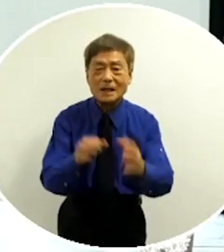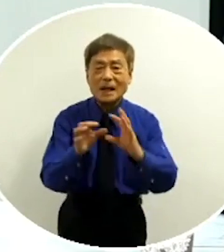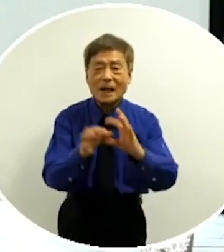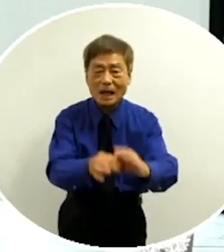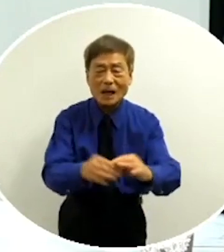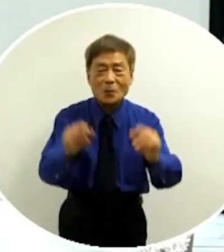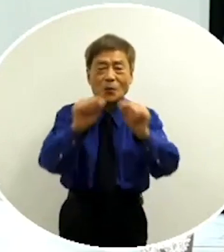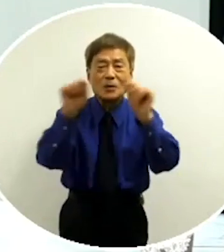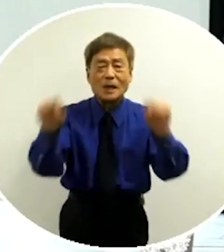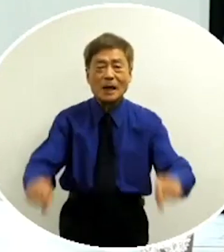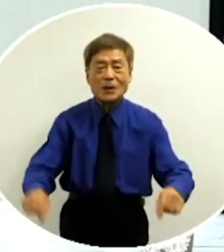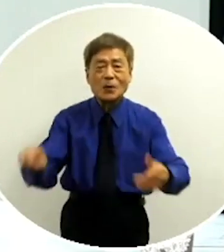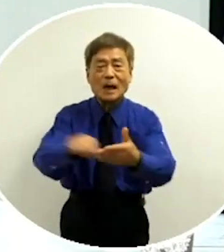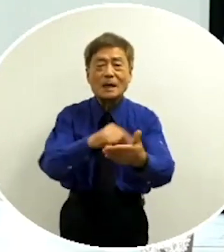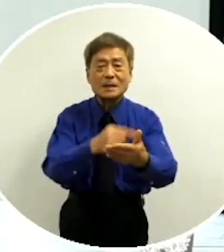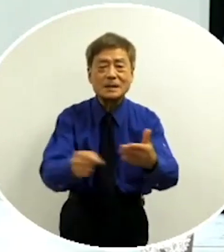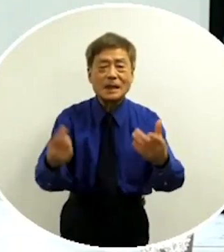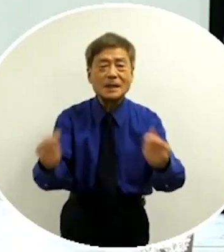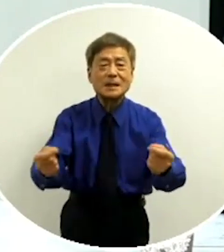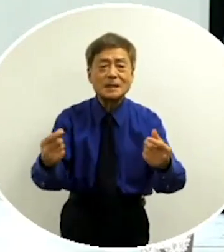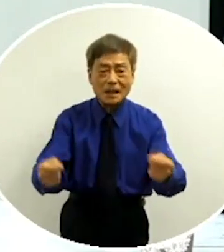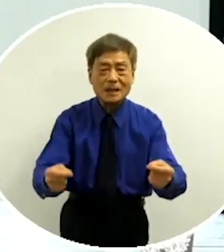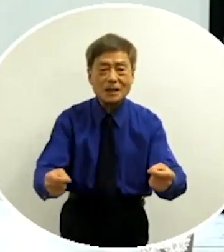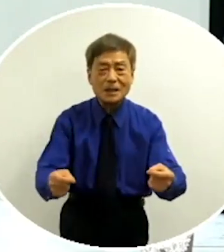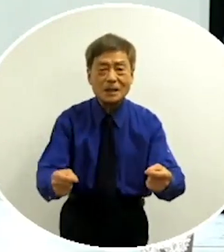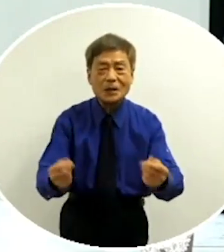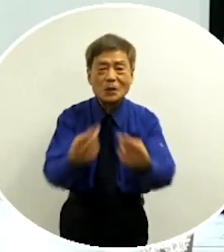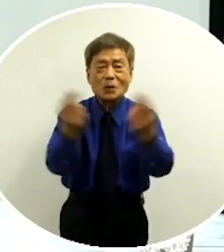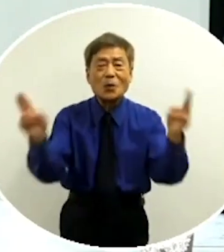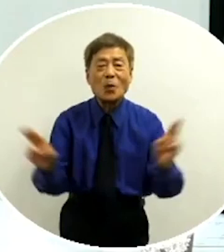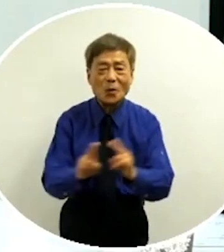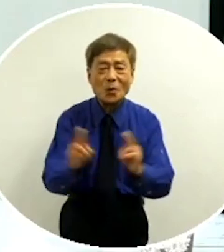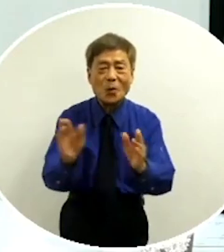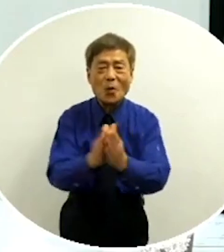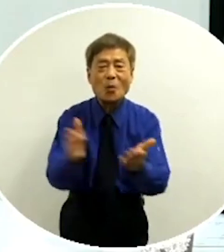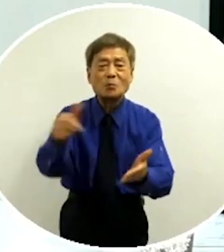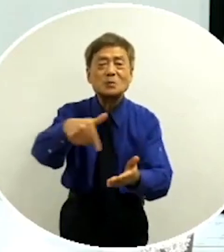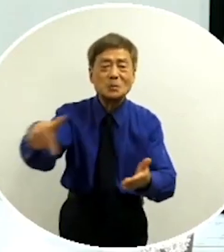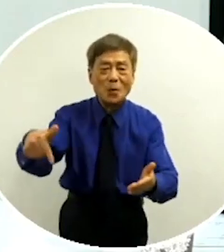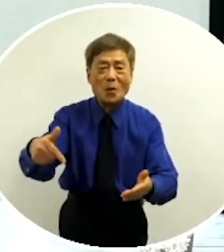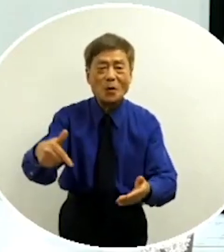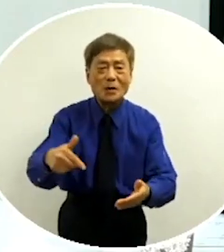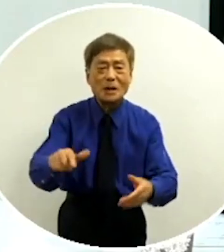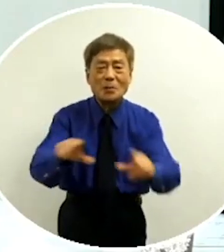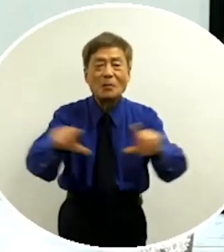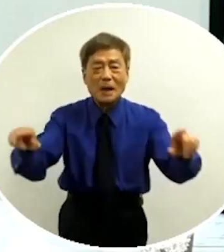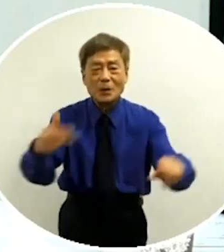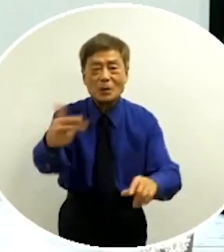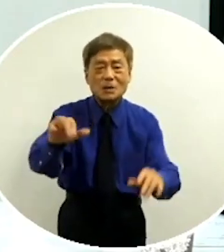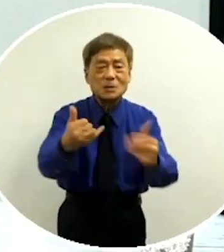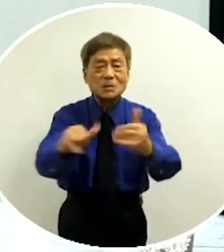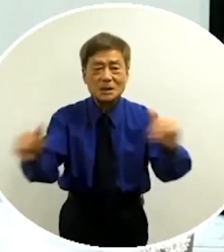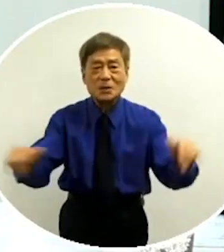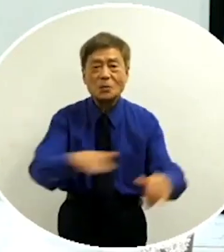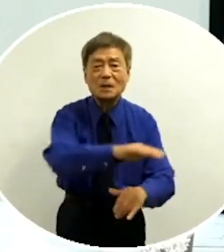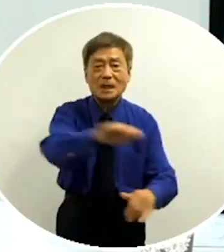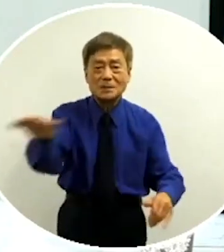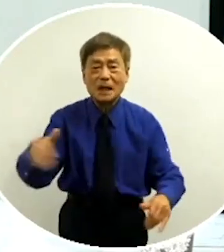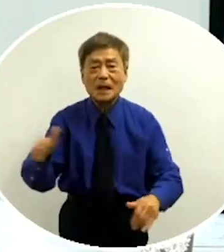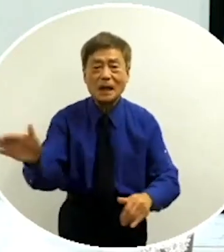逆に党本部の方は市民の皆さんからそういう問いかけがあったらそれを断るんだよっていうことをちゃんと言っておかなきゃいけないですよね